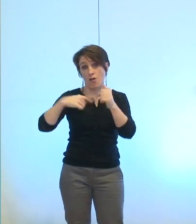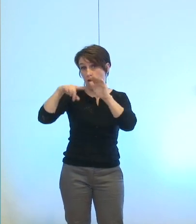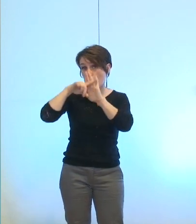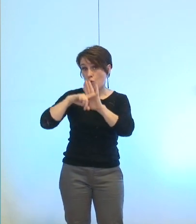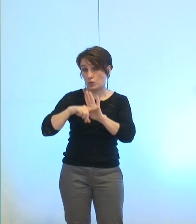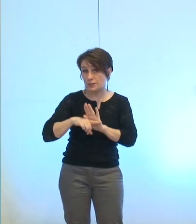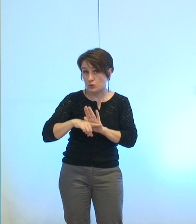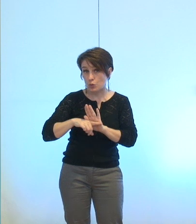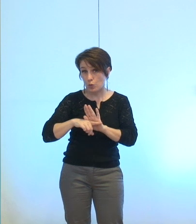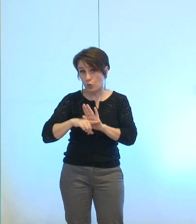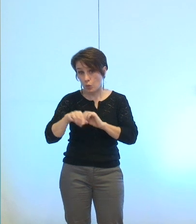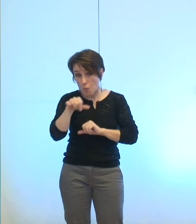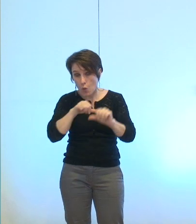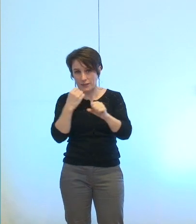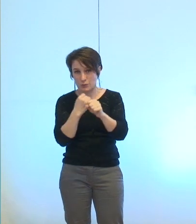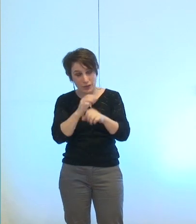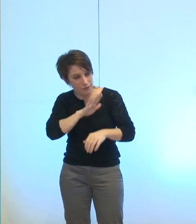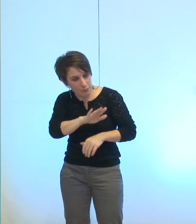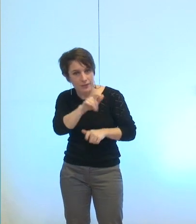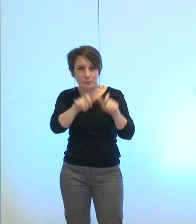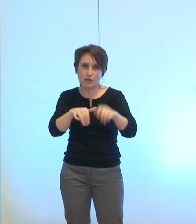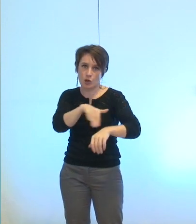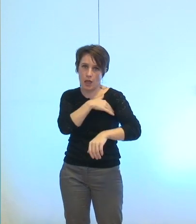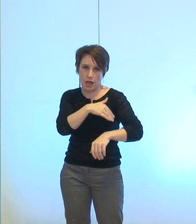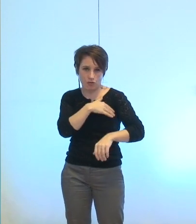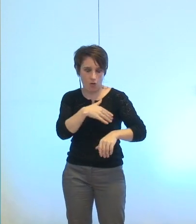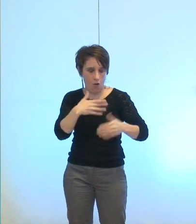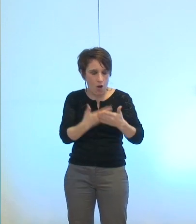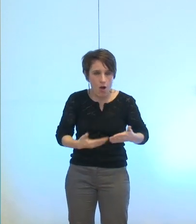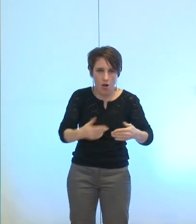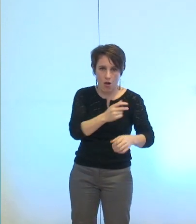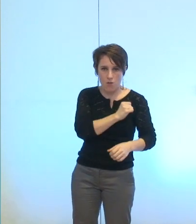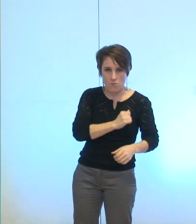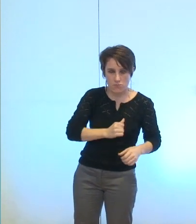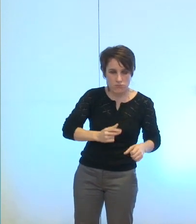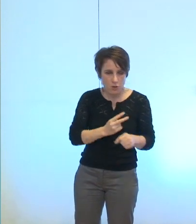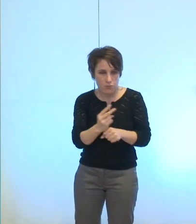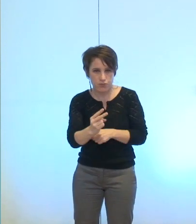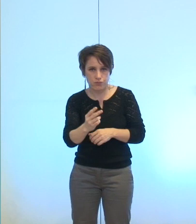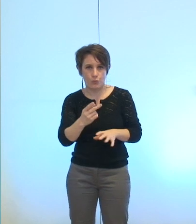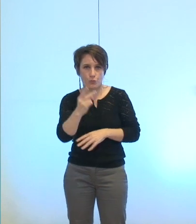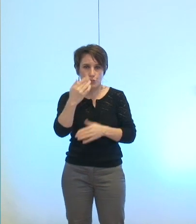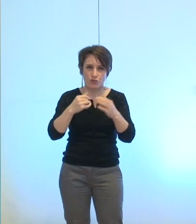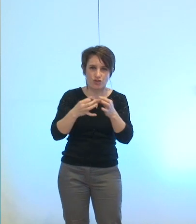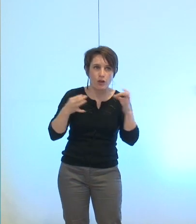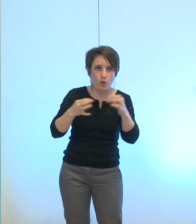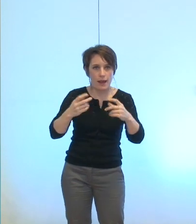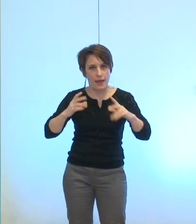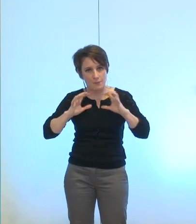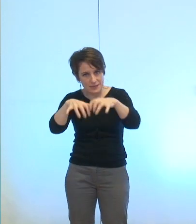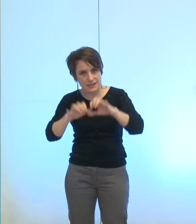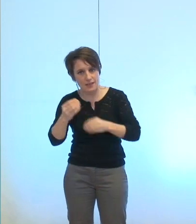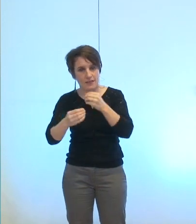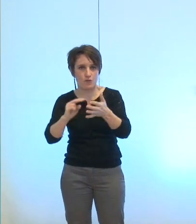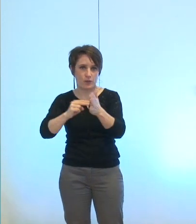lesquelles nos agents travaillent avec l'état des lieux que l'on connaît sur les locaux administratifs et techniques